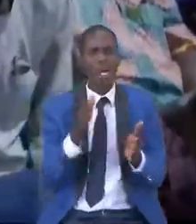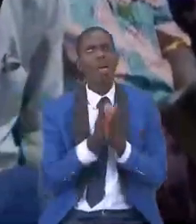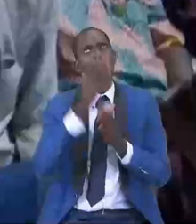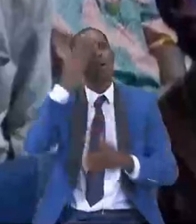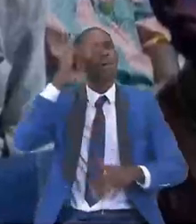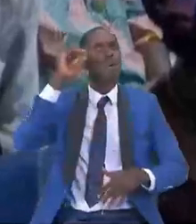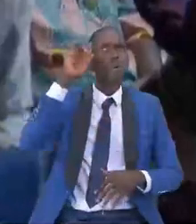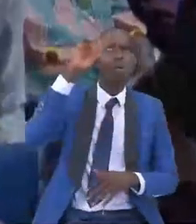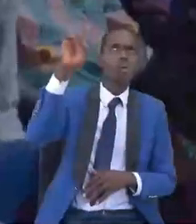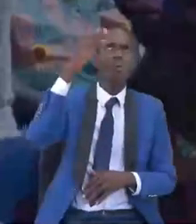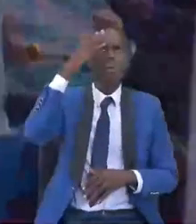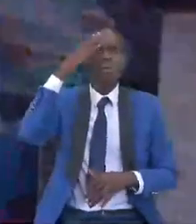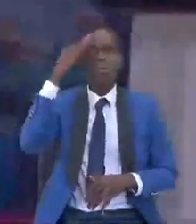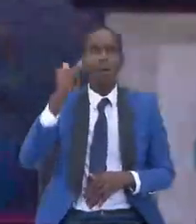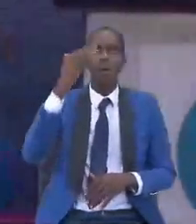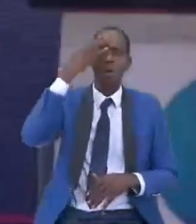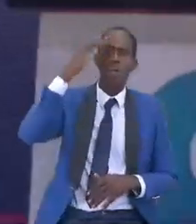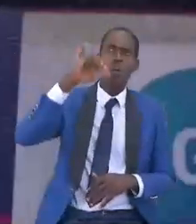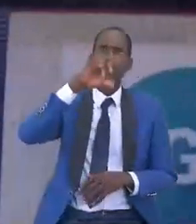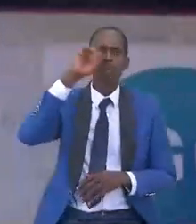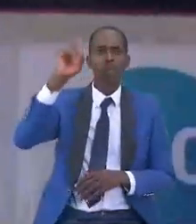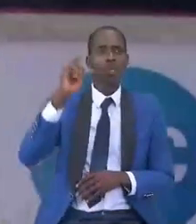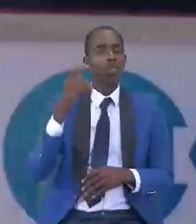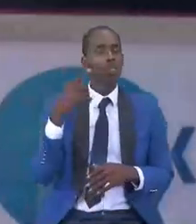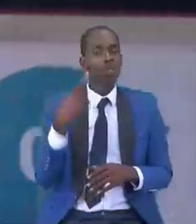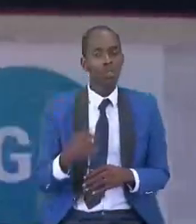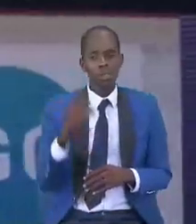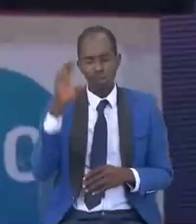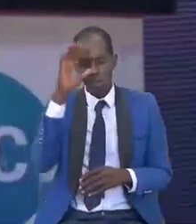La recherche, la source des différentes souffrances.